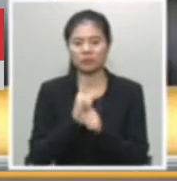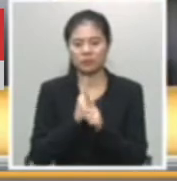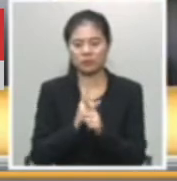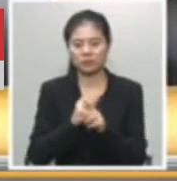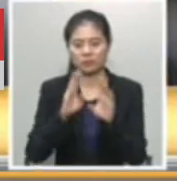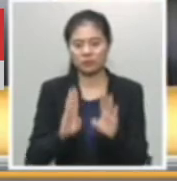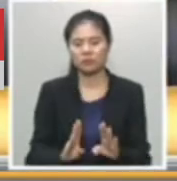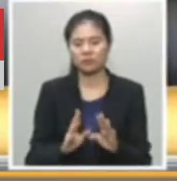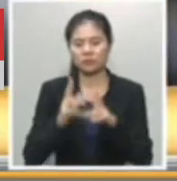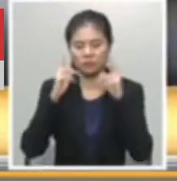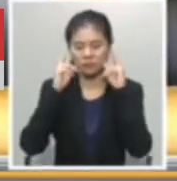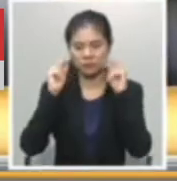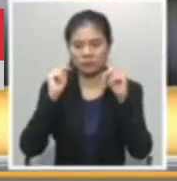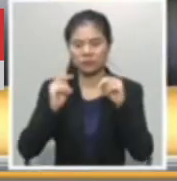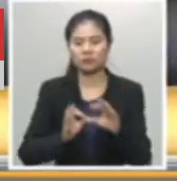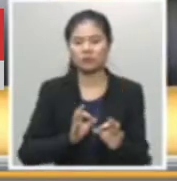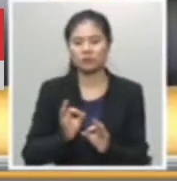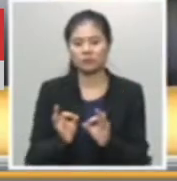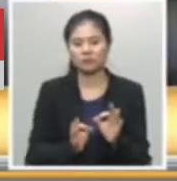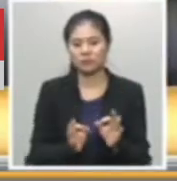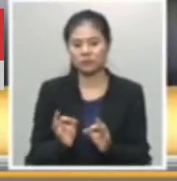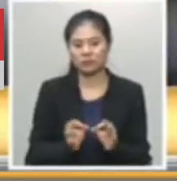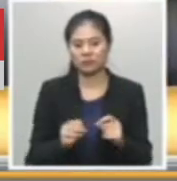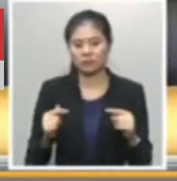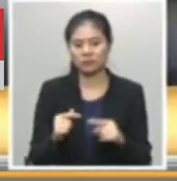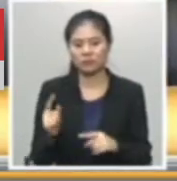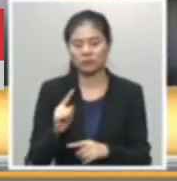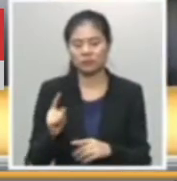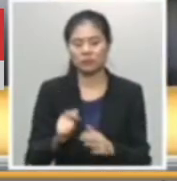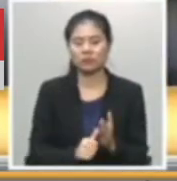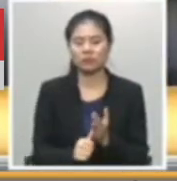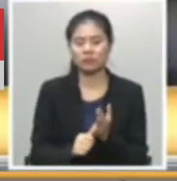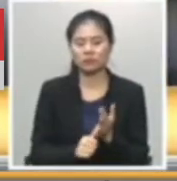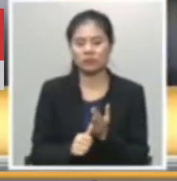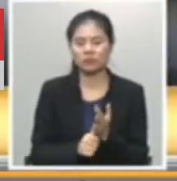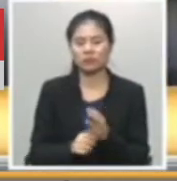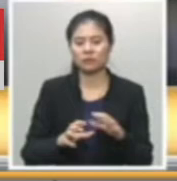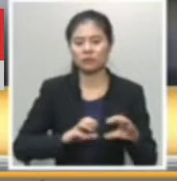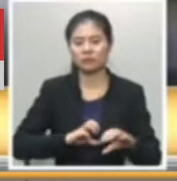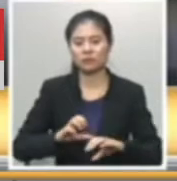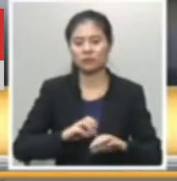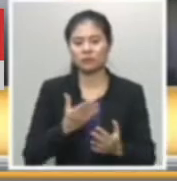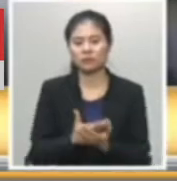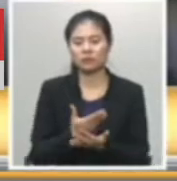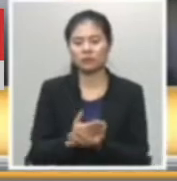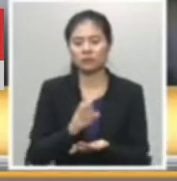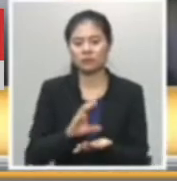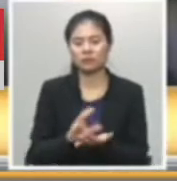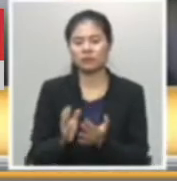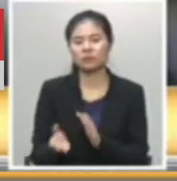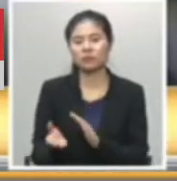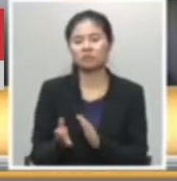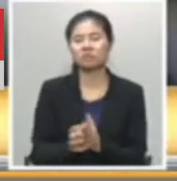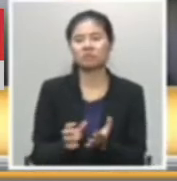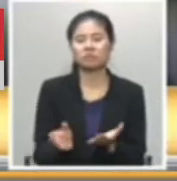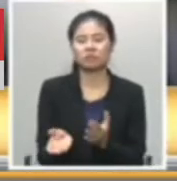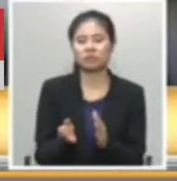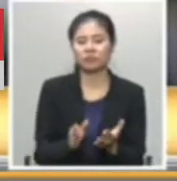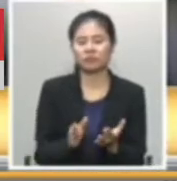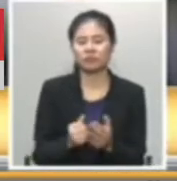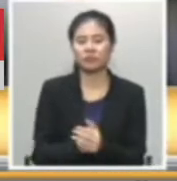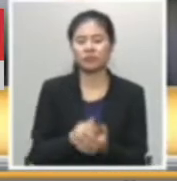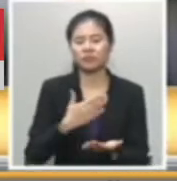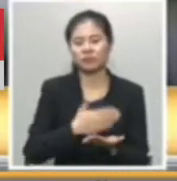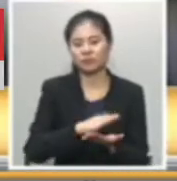กรีได้แถลงนะครับหรือว่าจะเป็นเพียงแค่การจัดงบประมาณที่ล้มเหลวนะครับเป็นการแบ่งปันกันระหว่